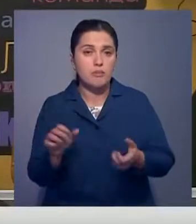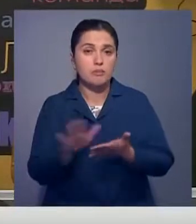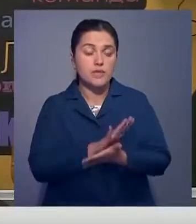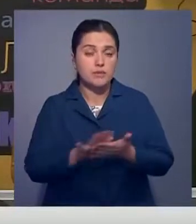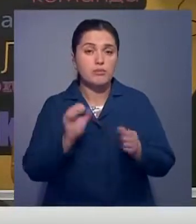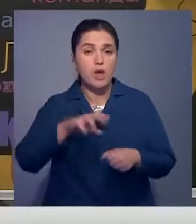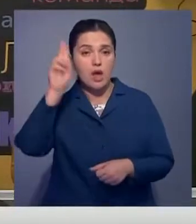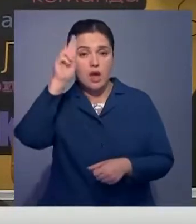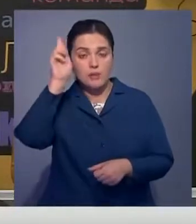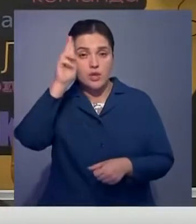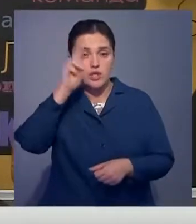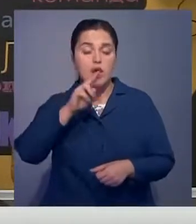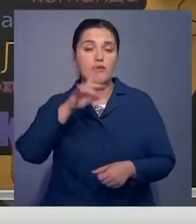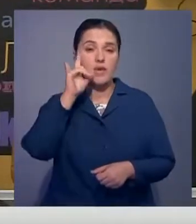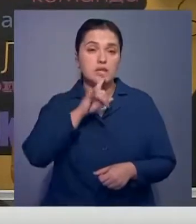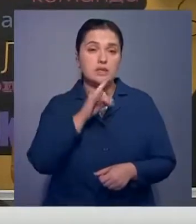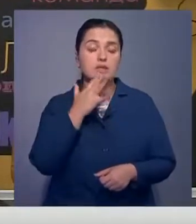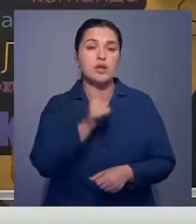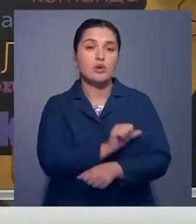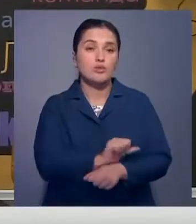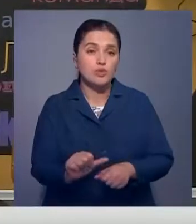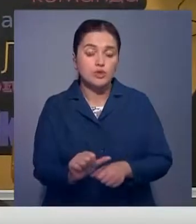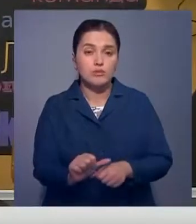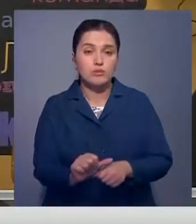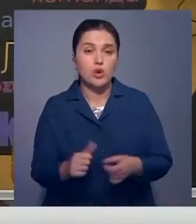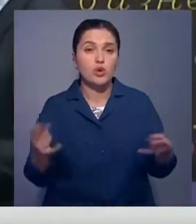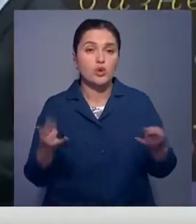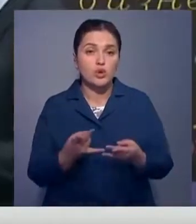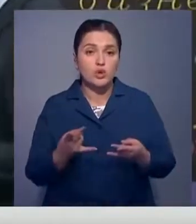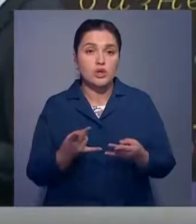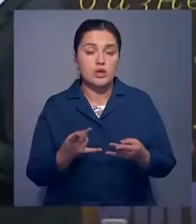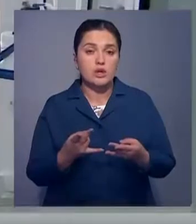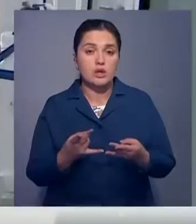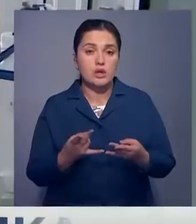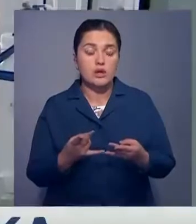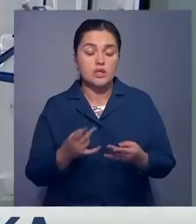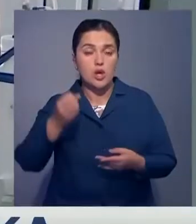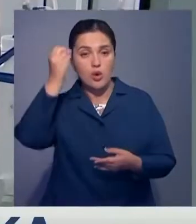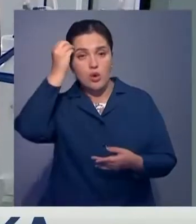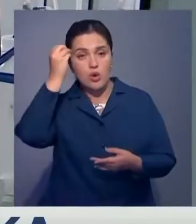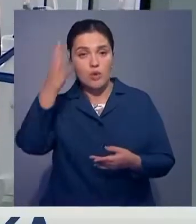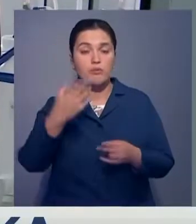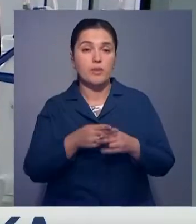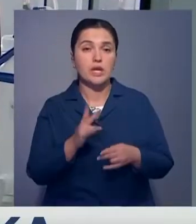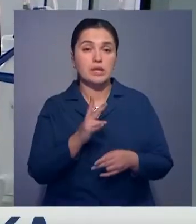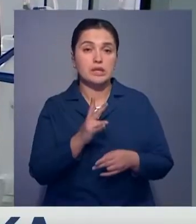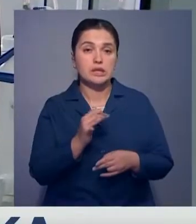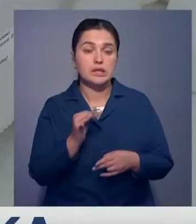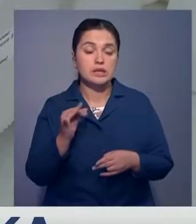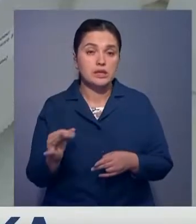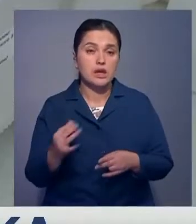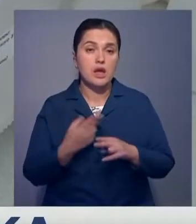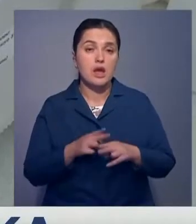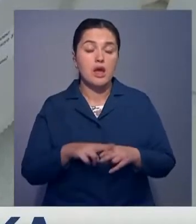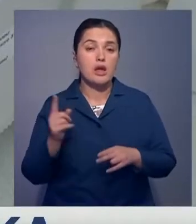получить хорошее образование как стране так и зарубежом для этого надо просто немножко быть разносторонним двери этого нии прикладной биохимии